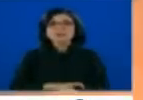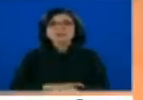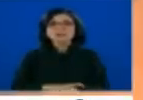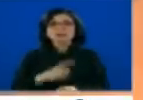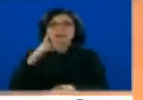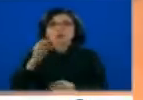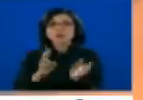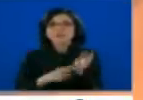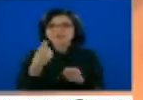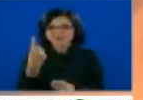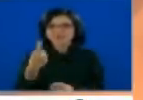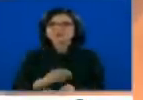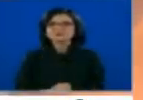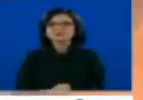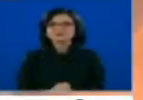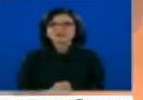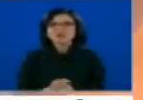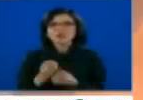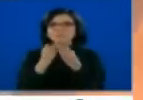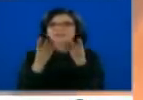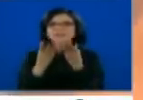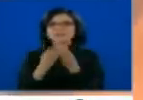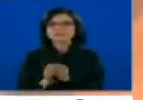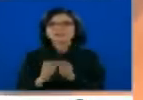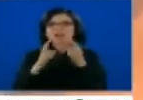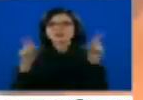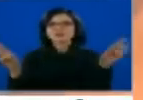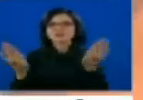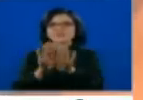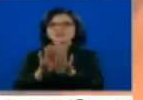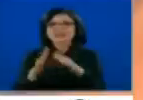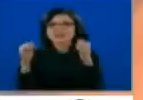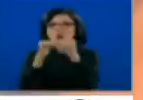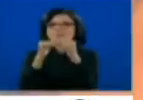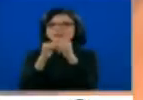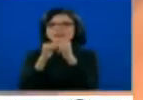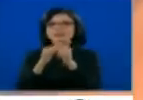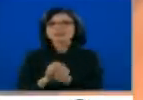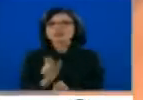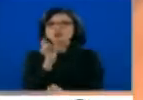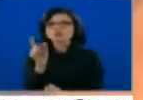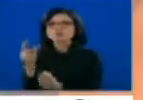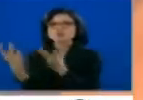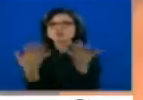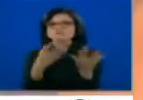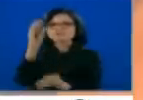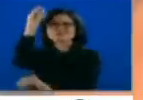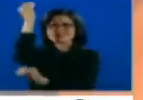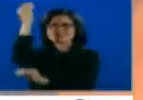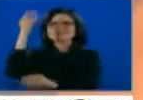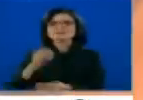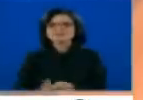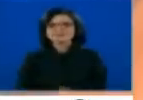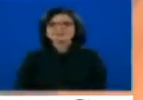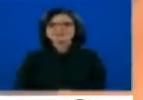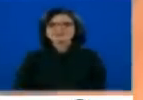nomor 1 untuk menyampaikan closing statement sekaligus komitmen Anda bagi warga DKI Jakarta waktu anda